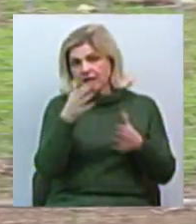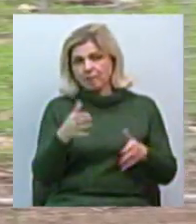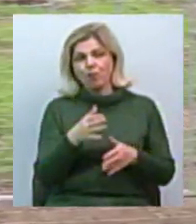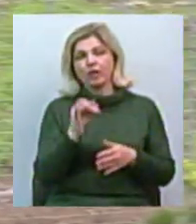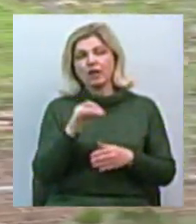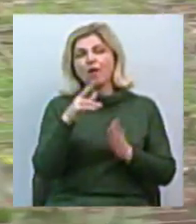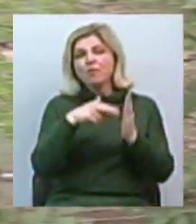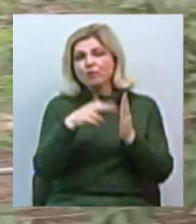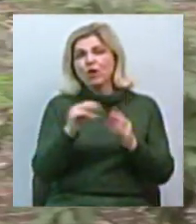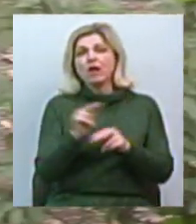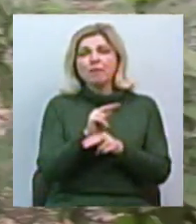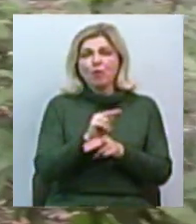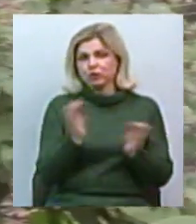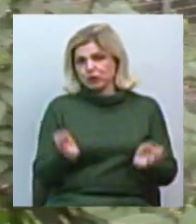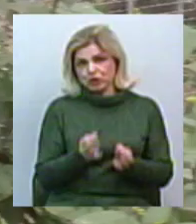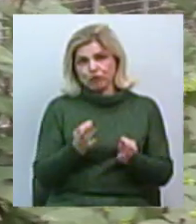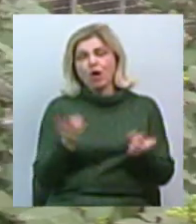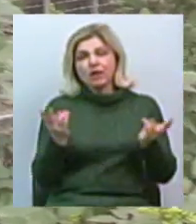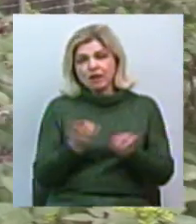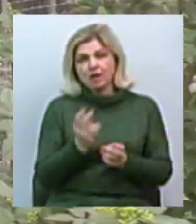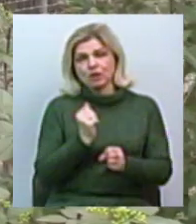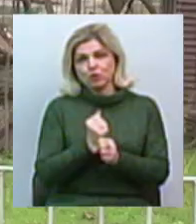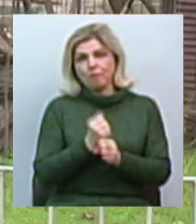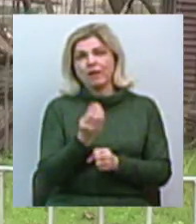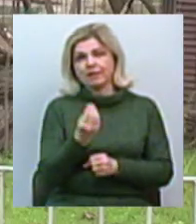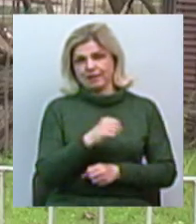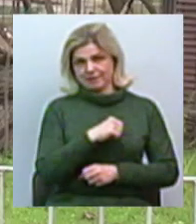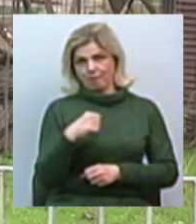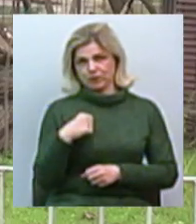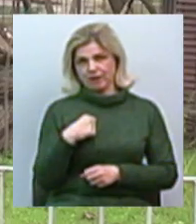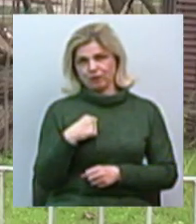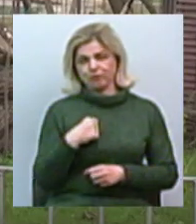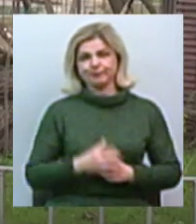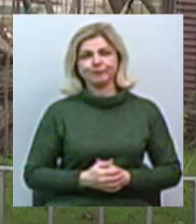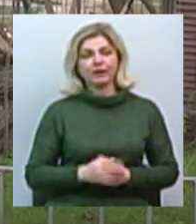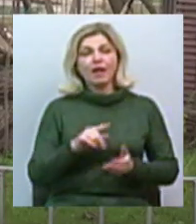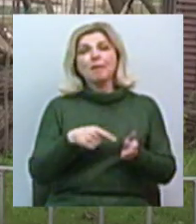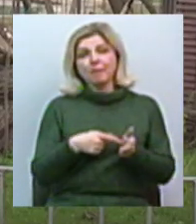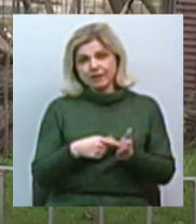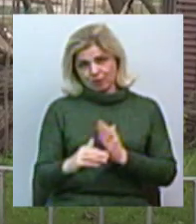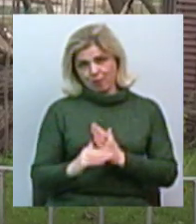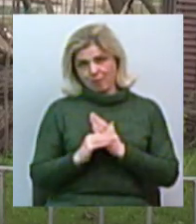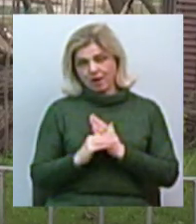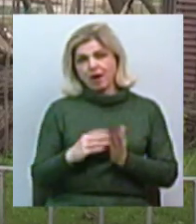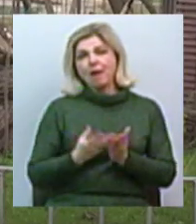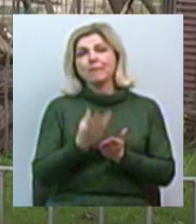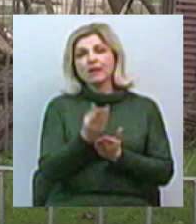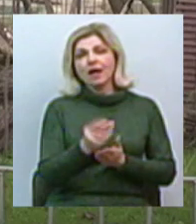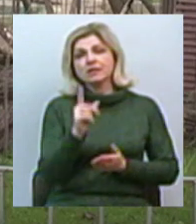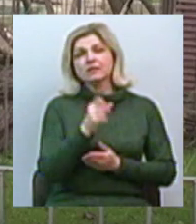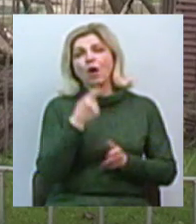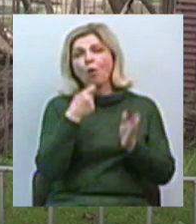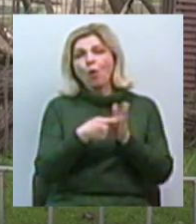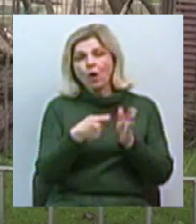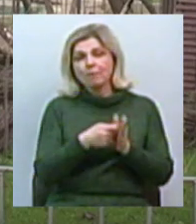ні відремонтувати. Для цього всього треба заробити гроші самостійно. Місто нам допомагає. Сплачує зараз і за корм,